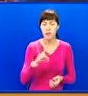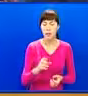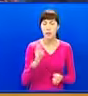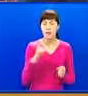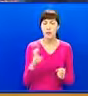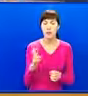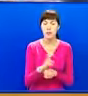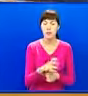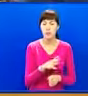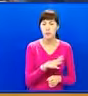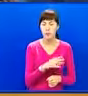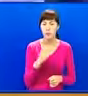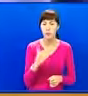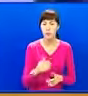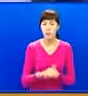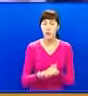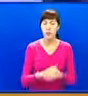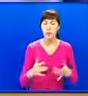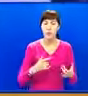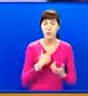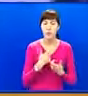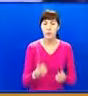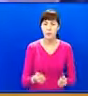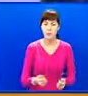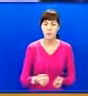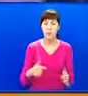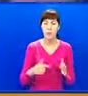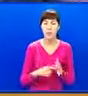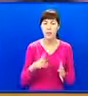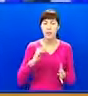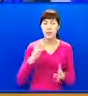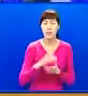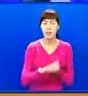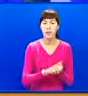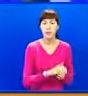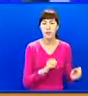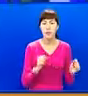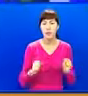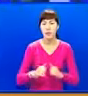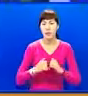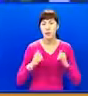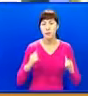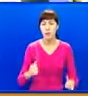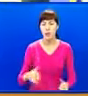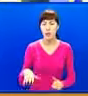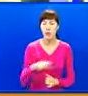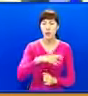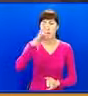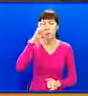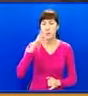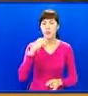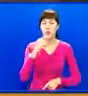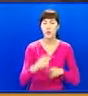арнайы делегациялар келді. Олар достық өнерін паш етті. Мақсат біреу – ұлттық татулықты сақтап, мәдени жаңғыруда түбі бір түркі